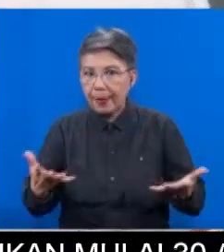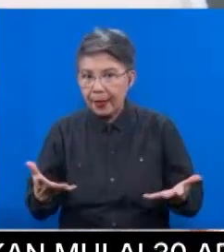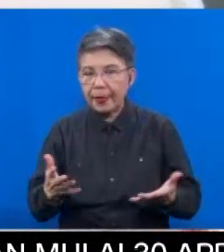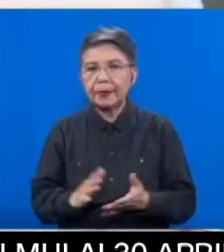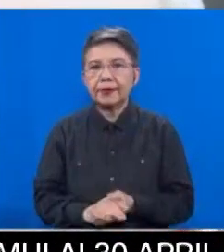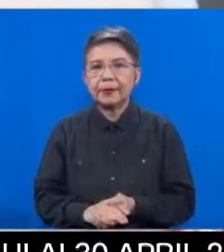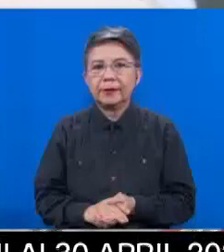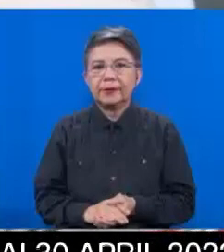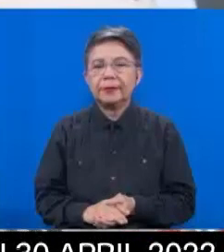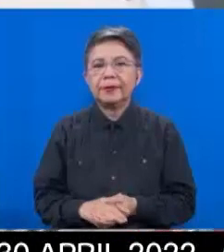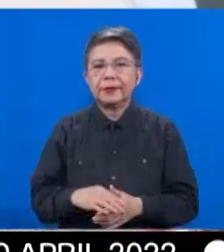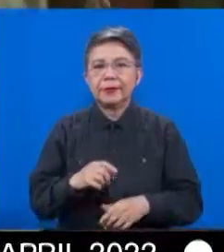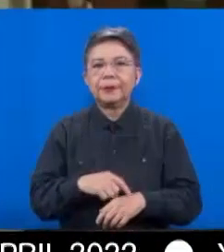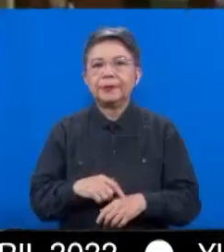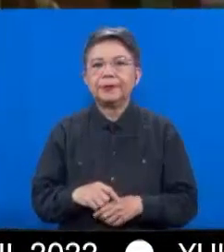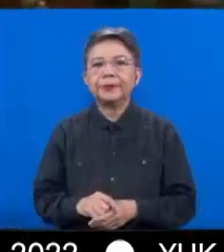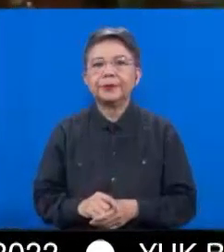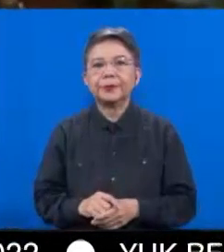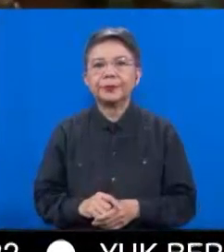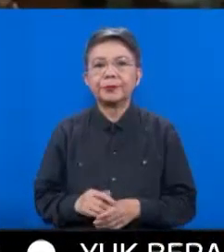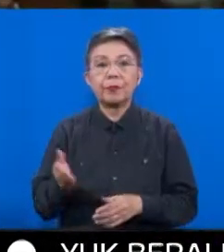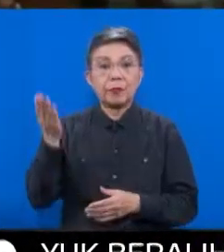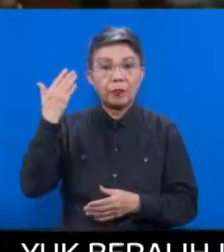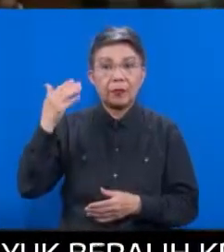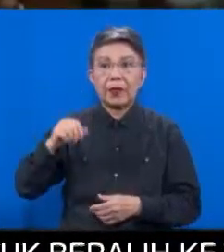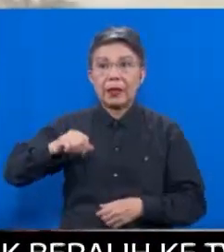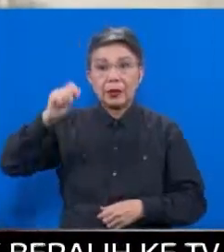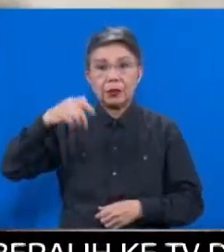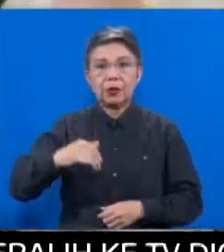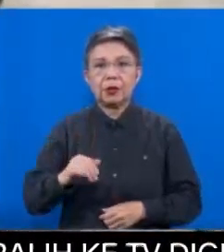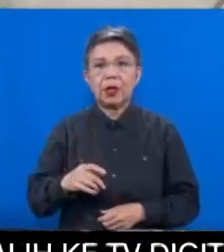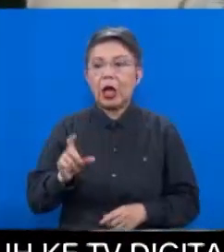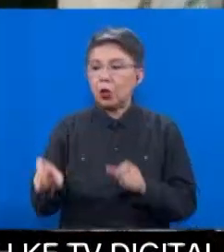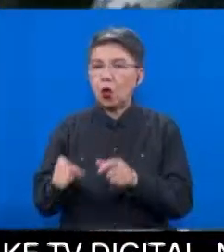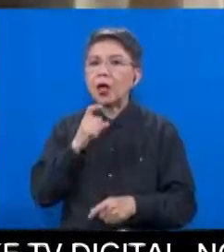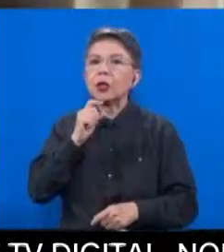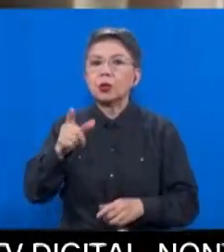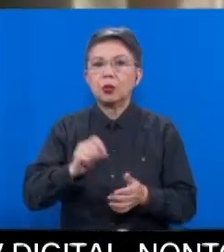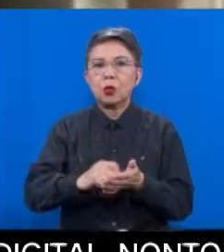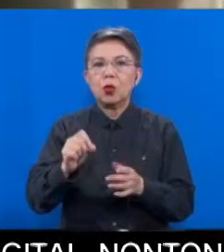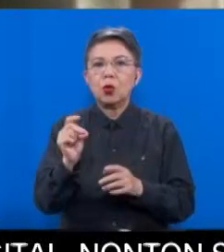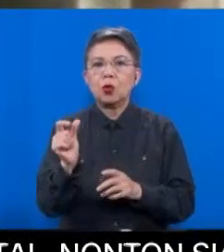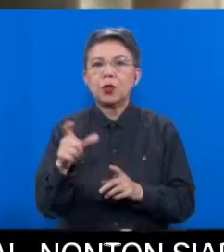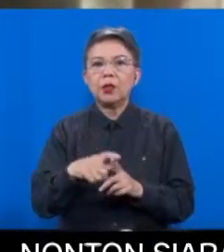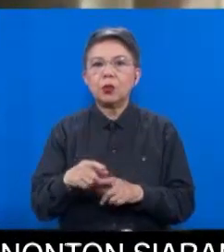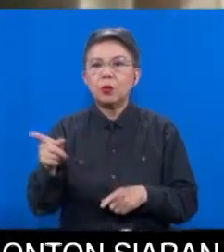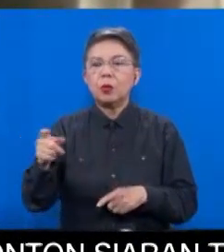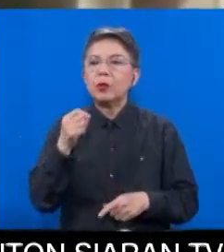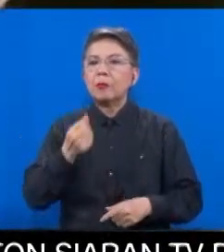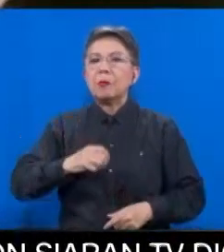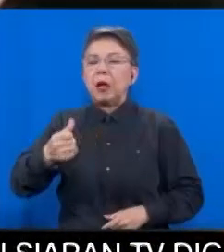oleh pihak pelapor. Sebelumnya aktor laga Iko Uwais dilaporkan seseorang bernama Rudy atas kasus dugaan